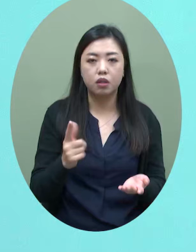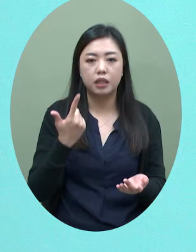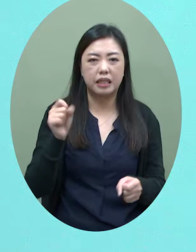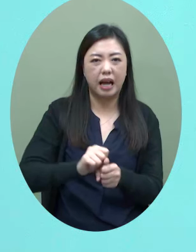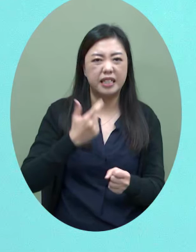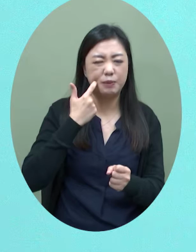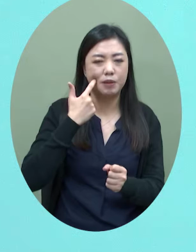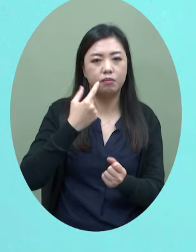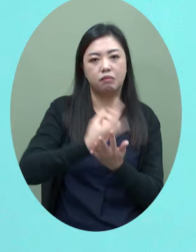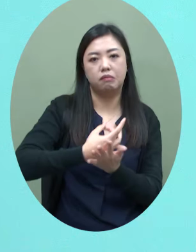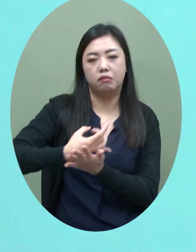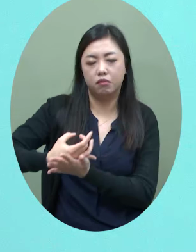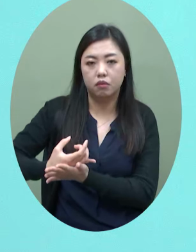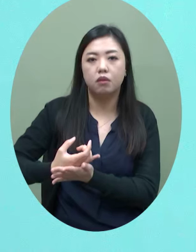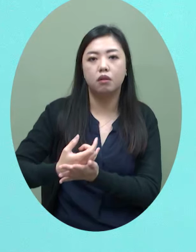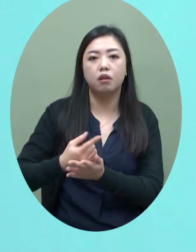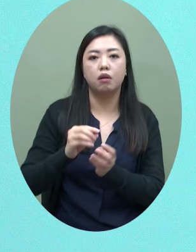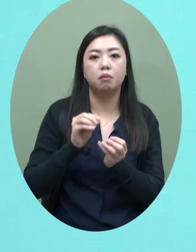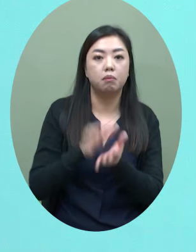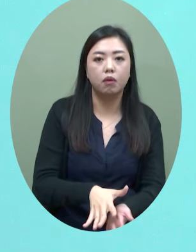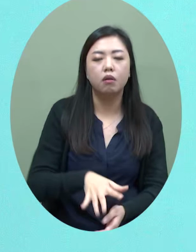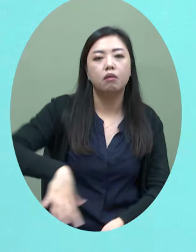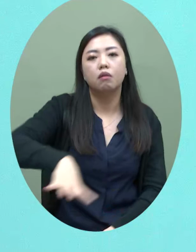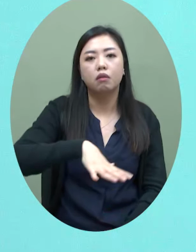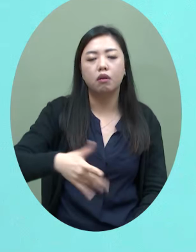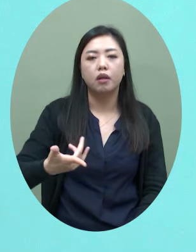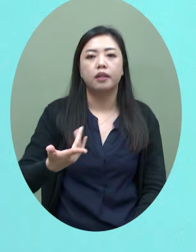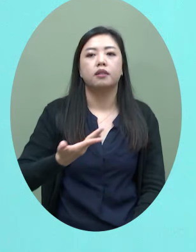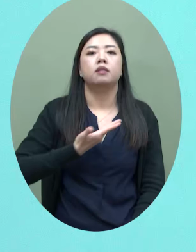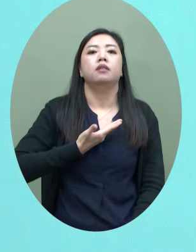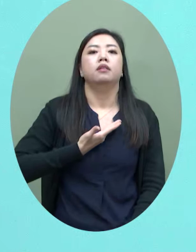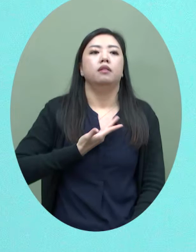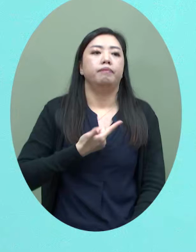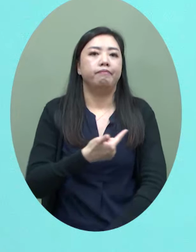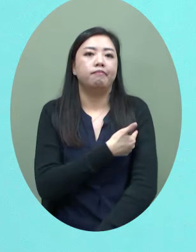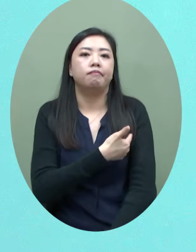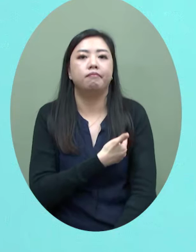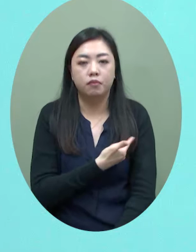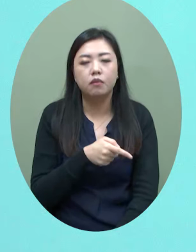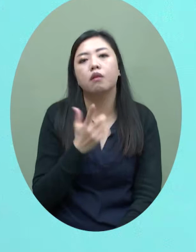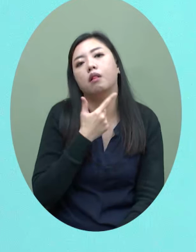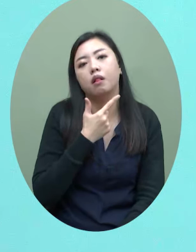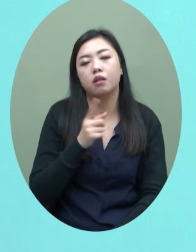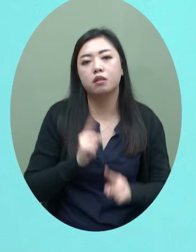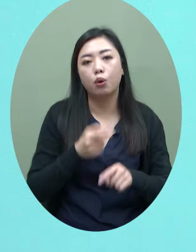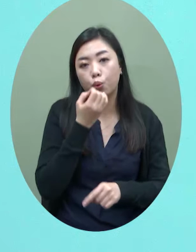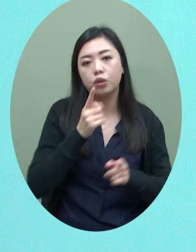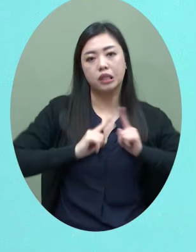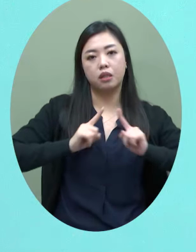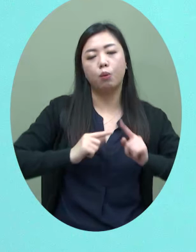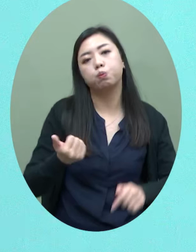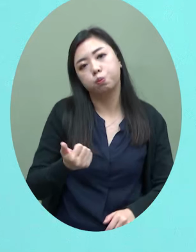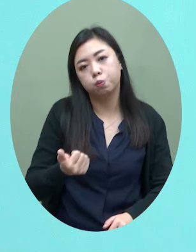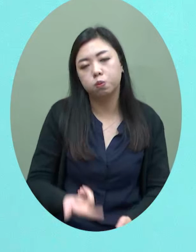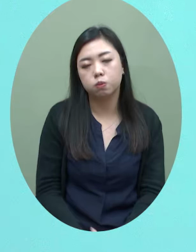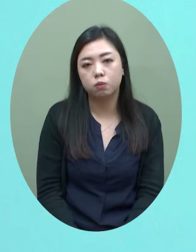現行嘅措施，嚟到去令到市民咧所謂嘅就範，即係佢係要打啦嚇。因為香港係一個好自由多元嘅社會